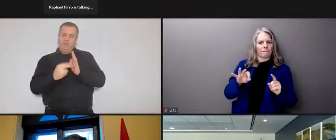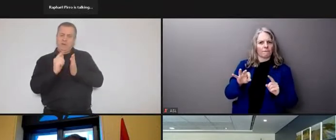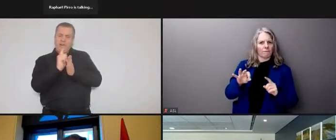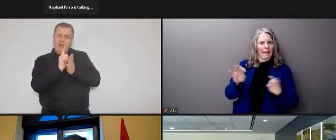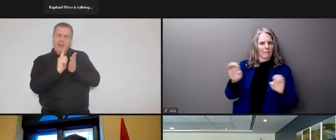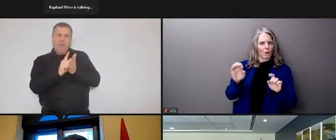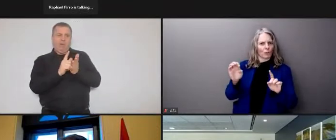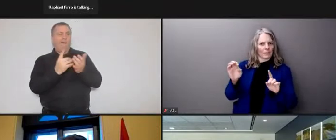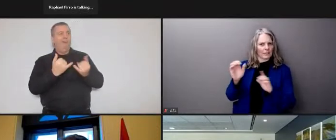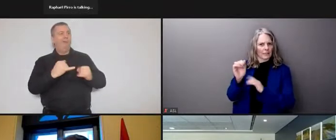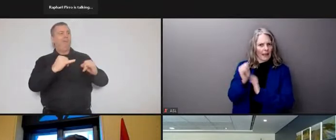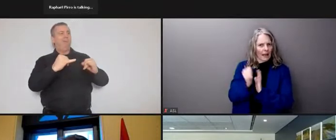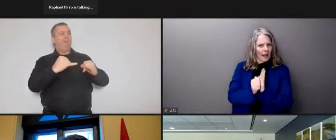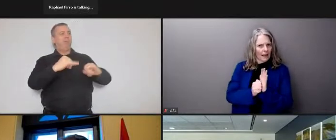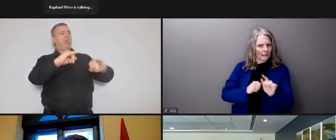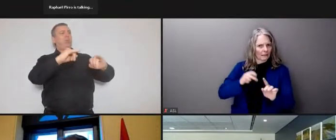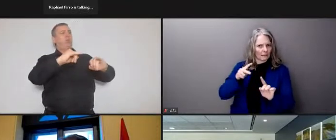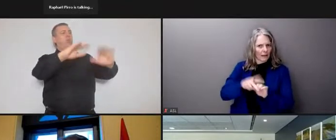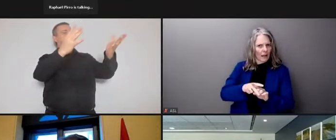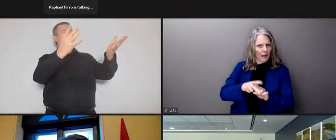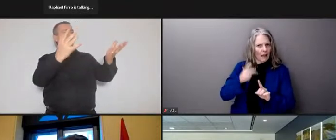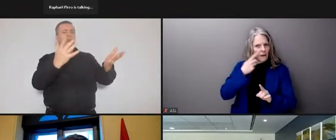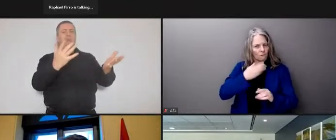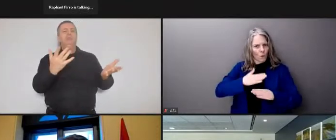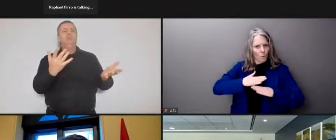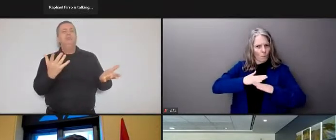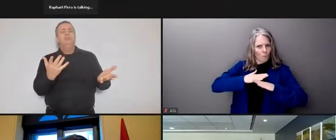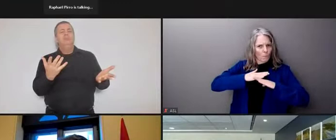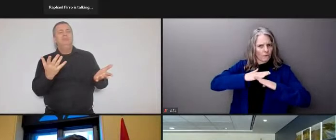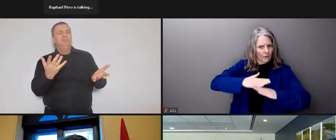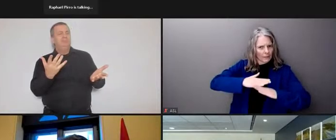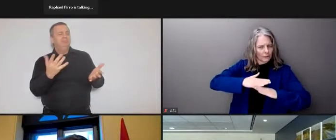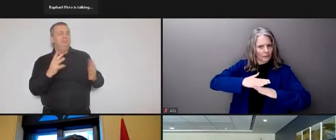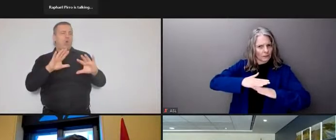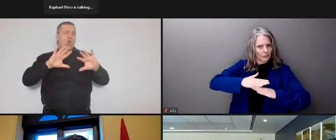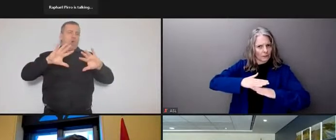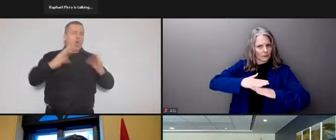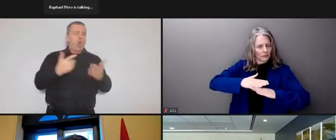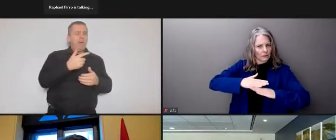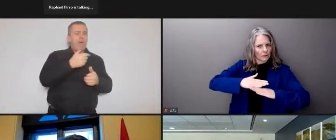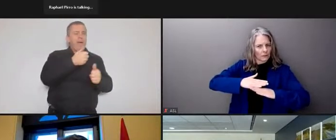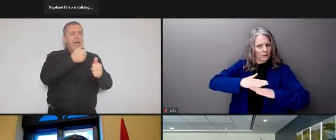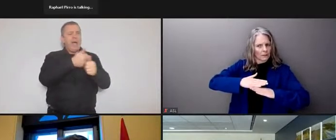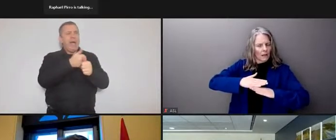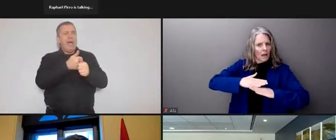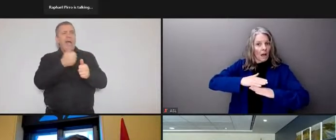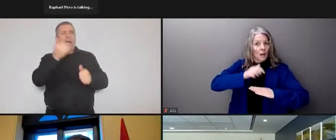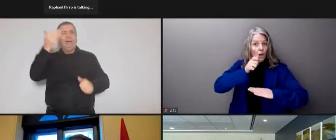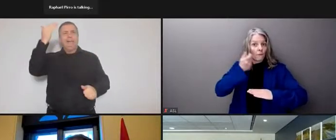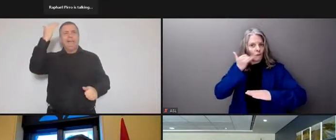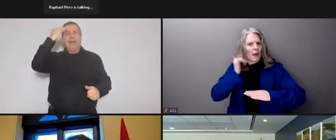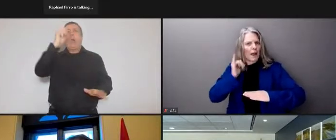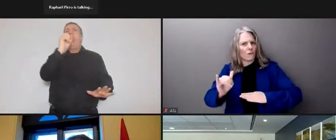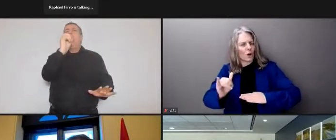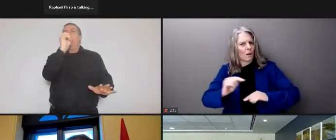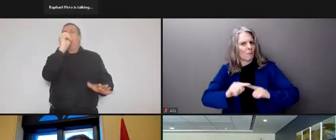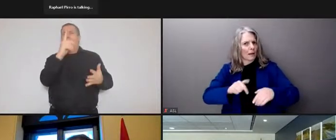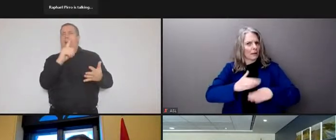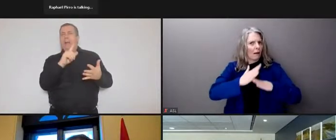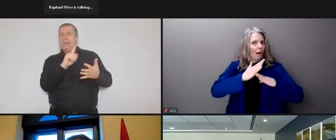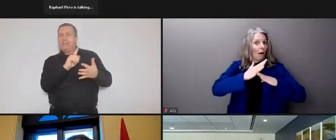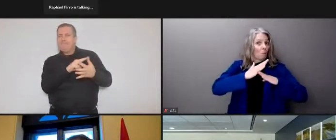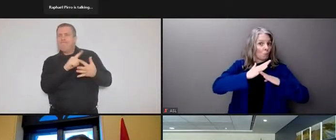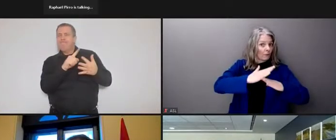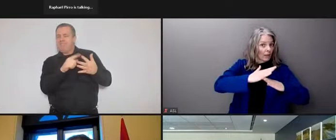perpétuelle et quel indice en fait permettrait de dire ok, bien là on a vraiment